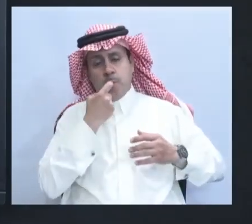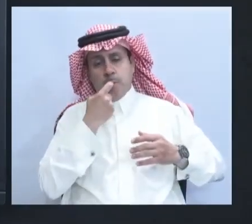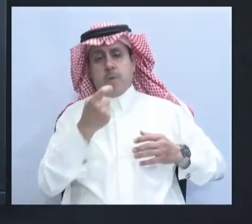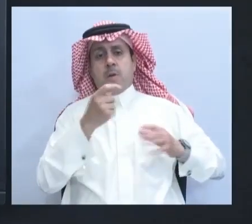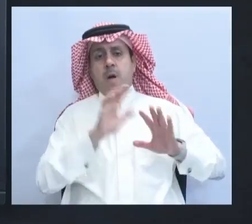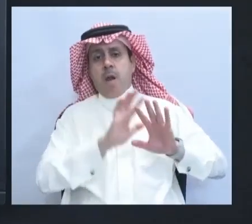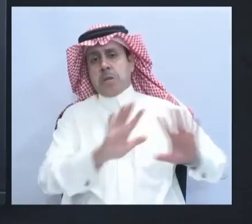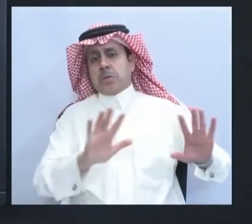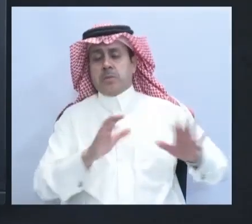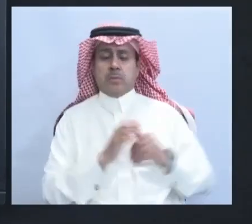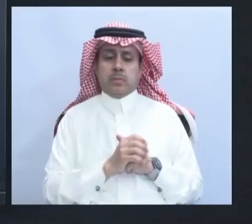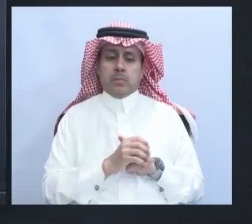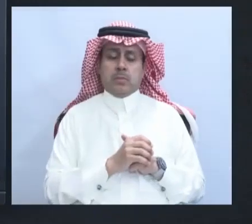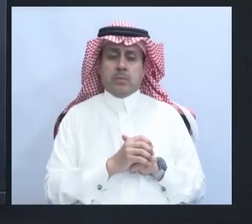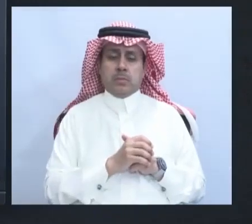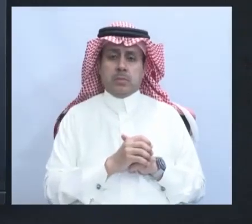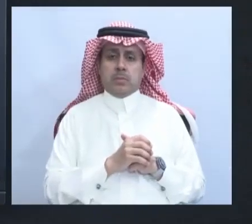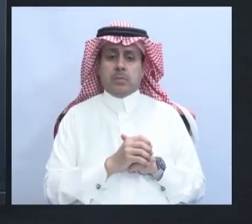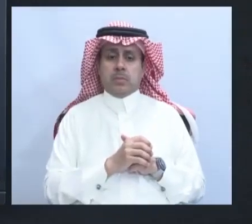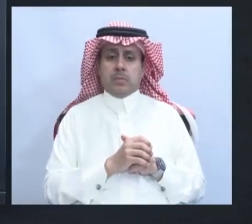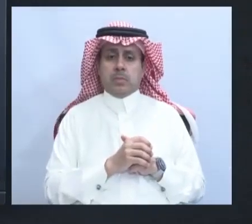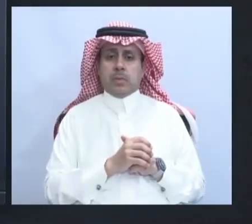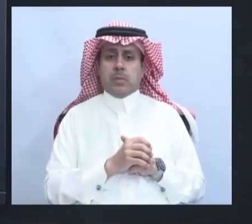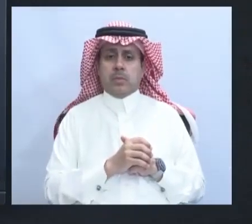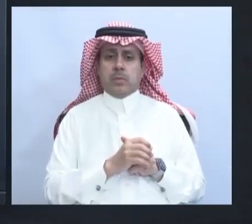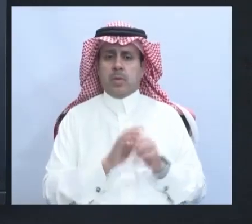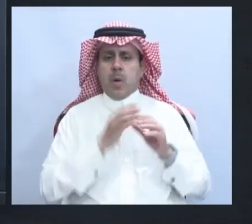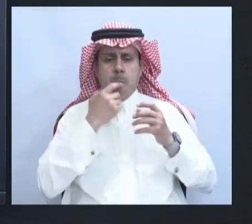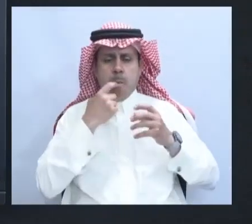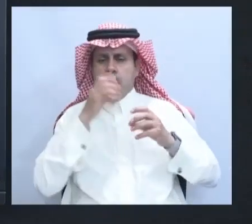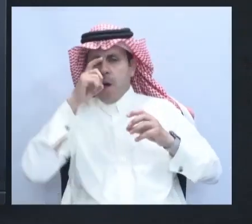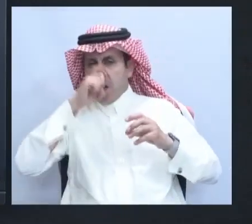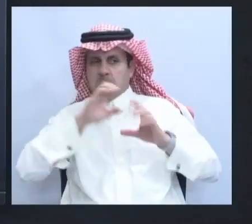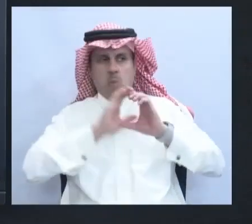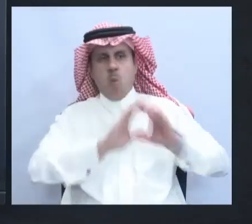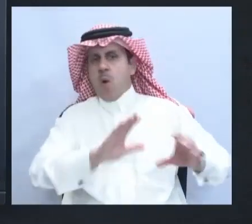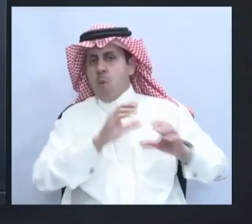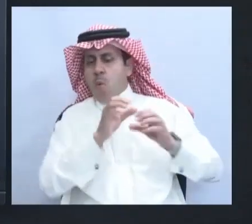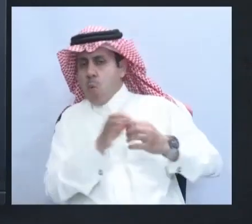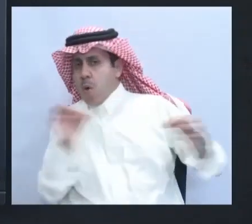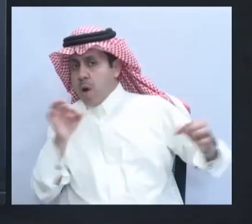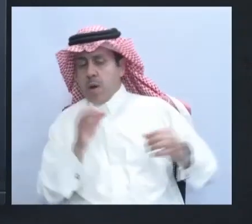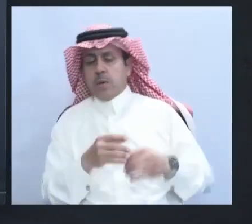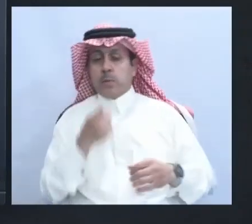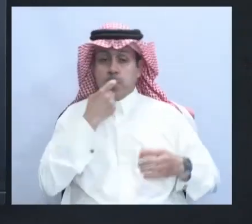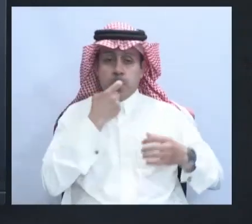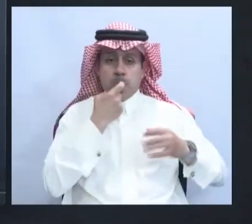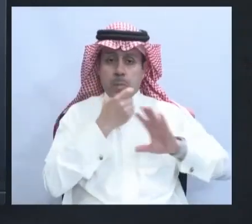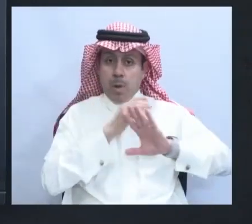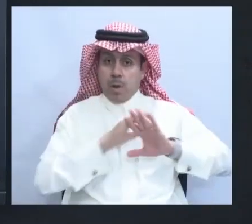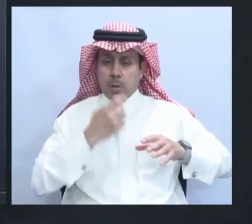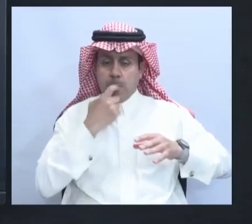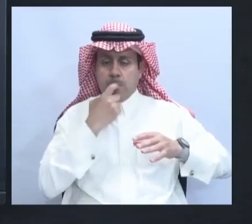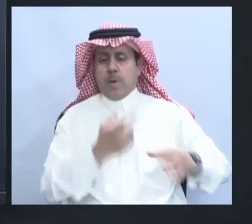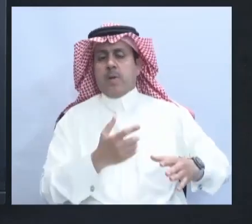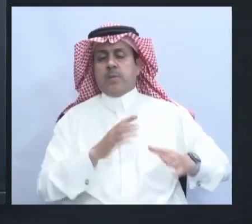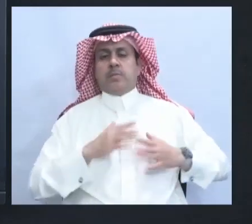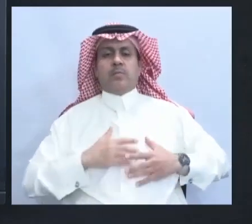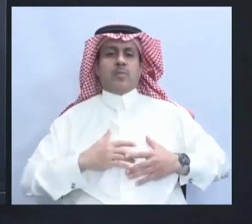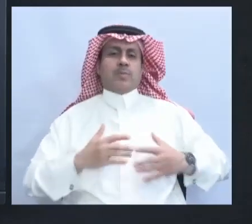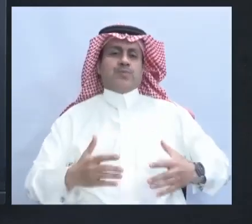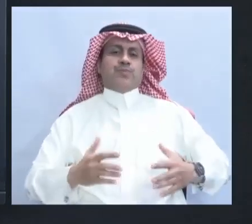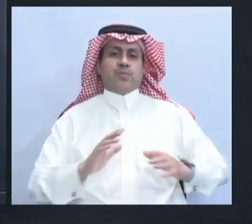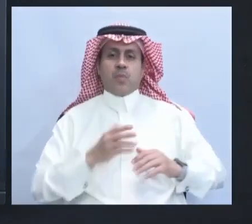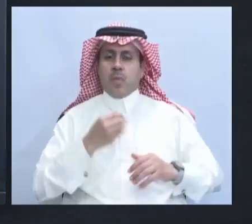الثديه المرضعه باختياره من دون قسر او منع من المرضعه فهذه تعد رضعه